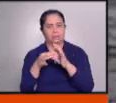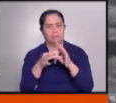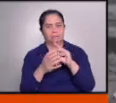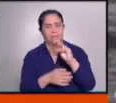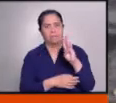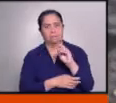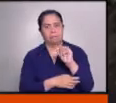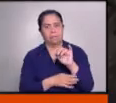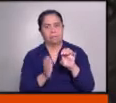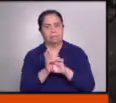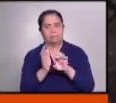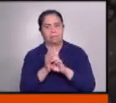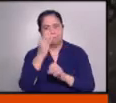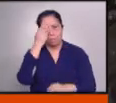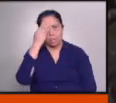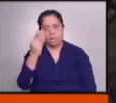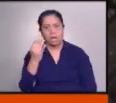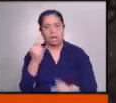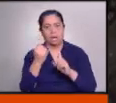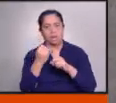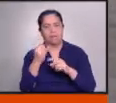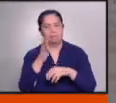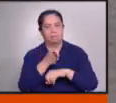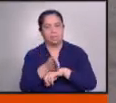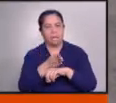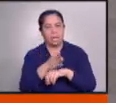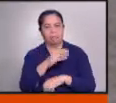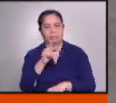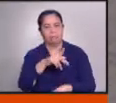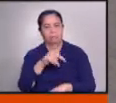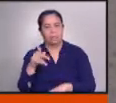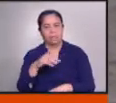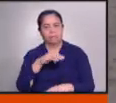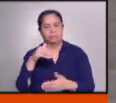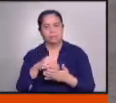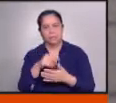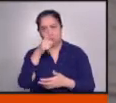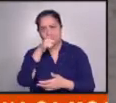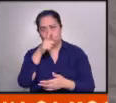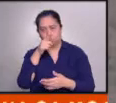Bay gaya na lamang ng Bulacan, Bataan at Pampanga ng Central